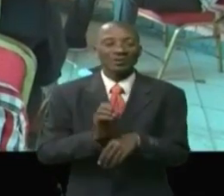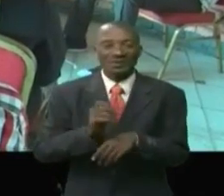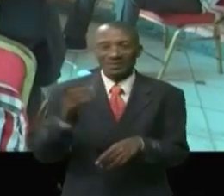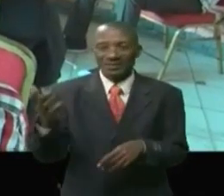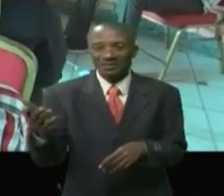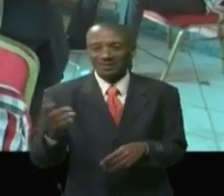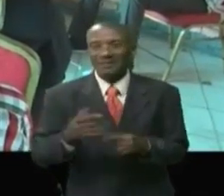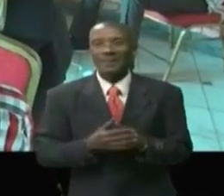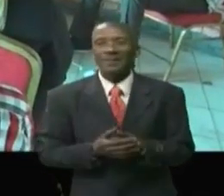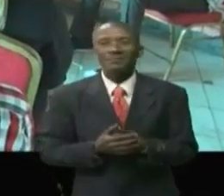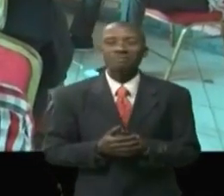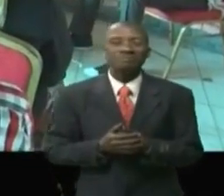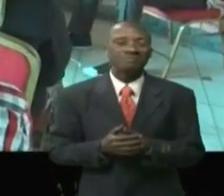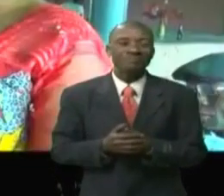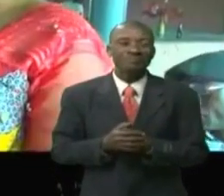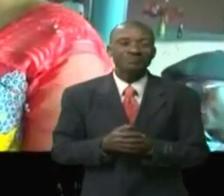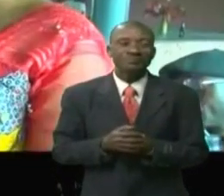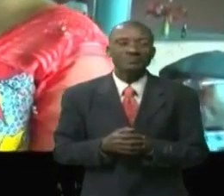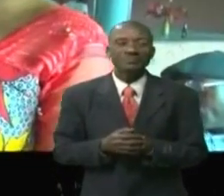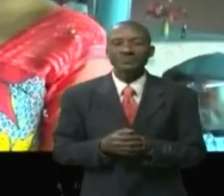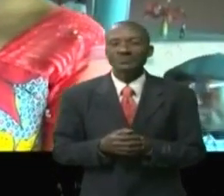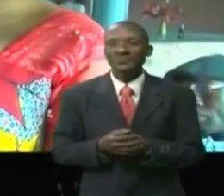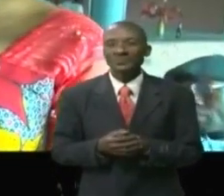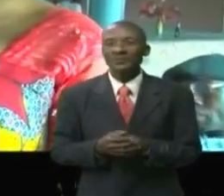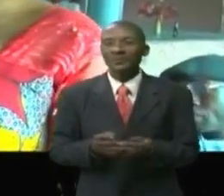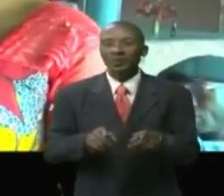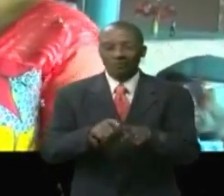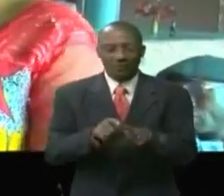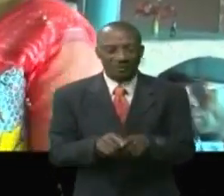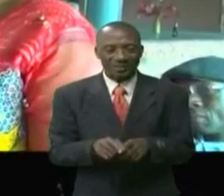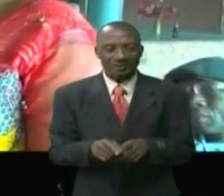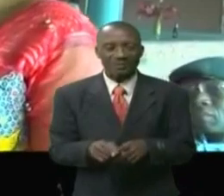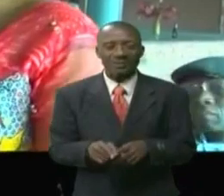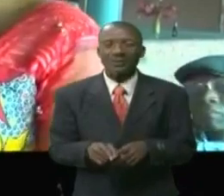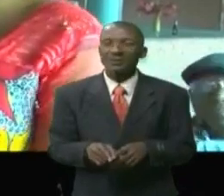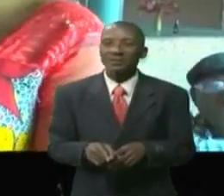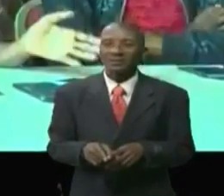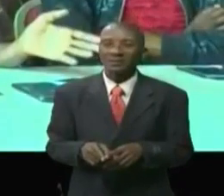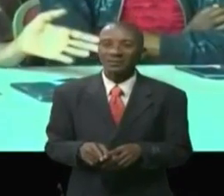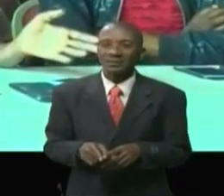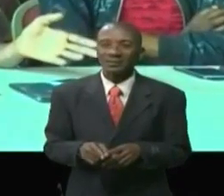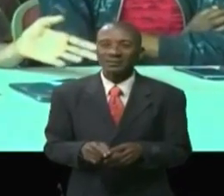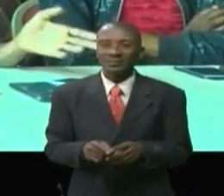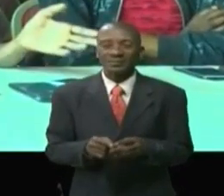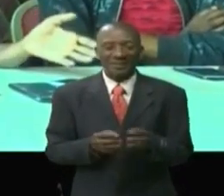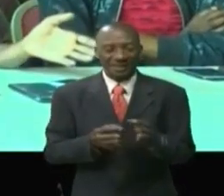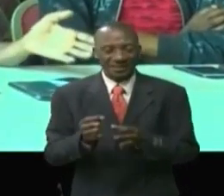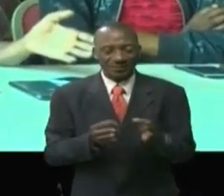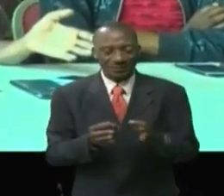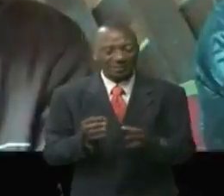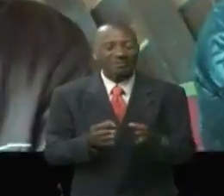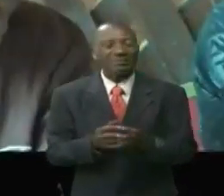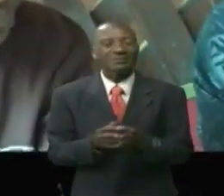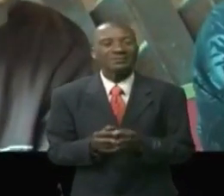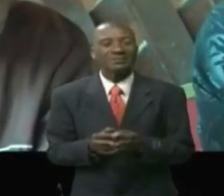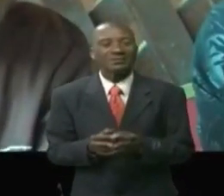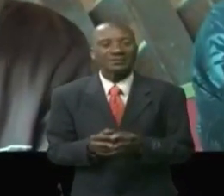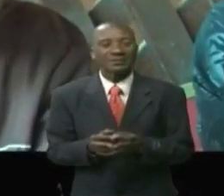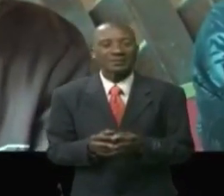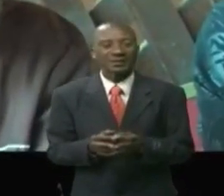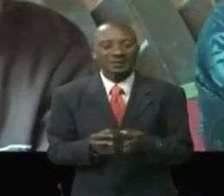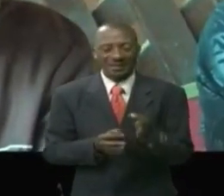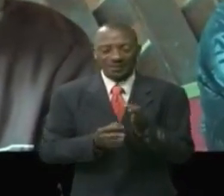emprunte ind délibile cette célébration le président du comité organisateur Joseph Kala